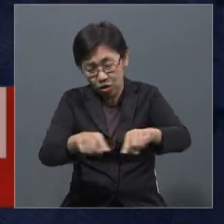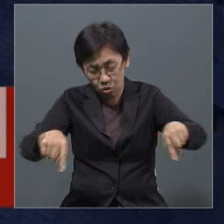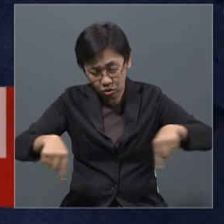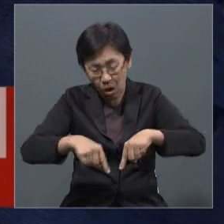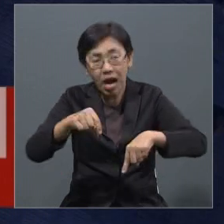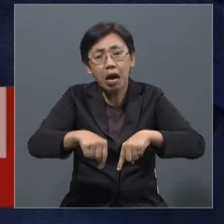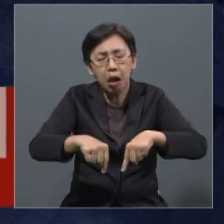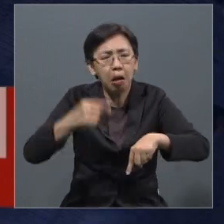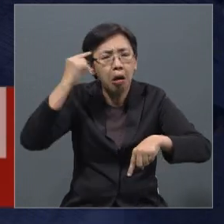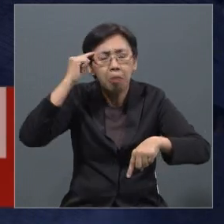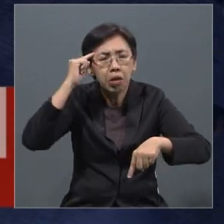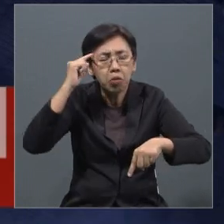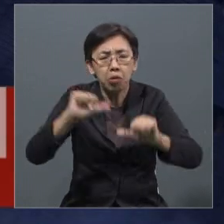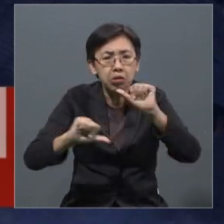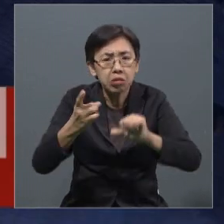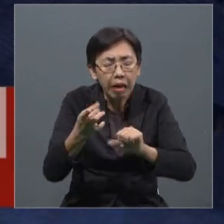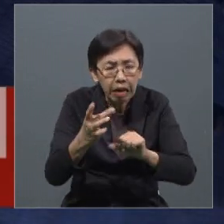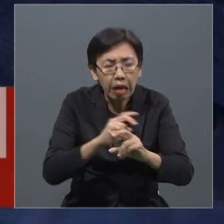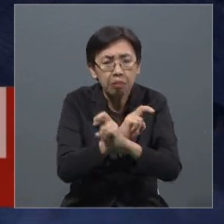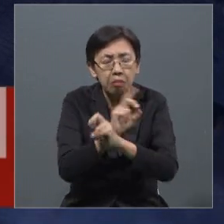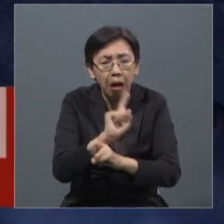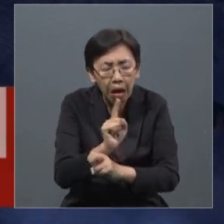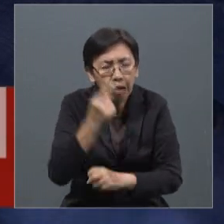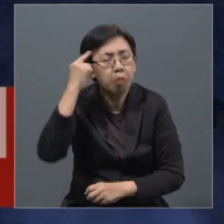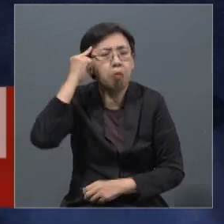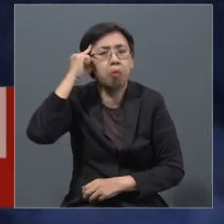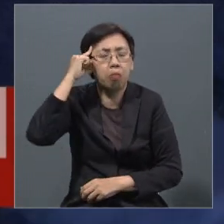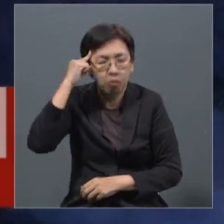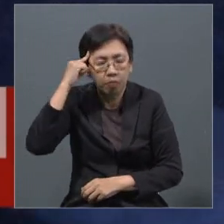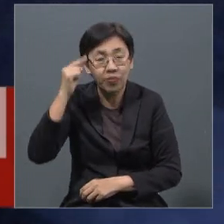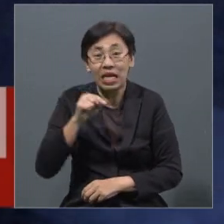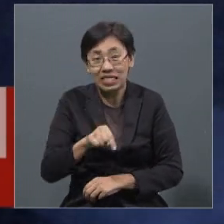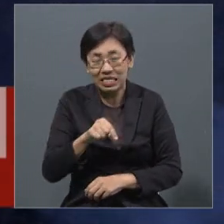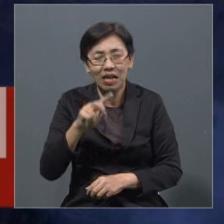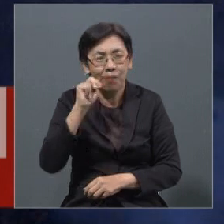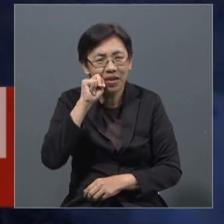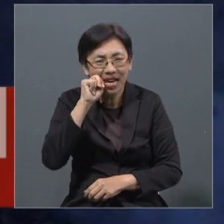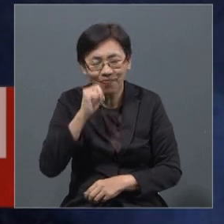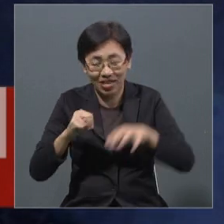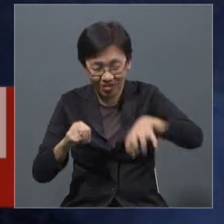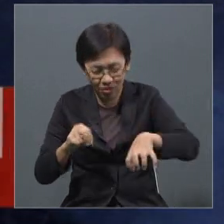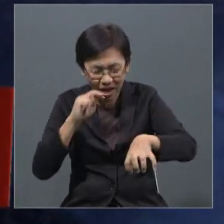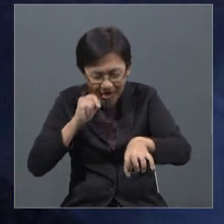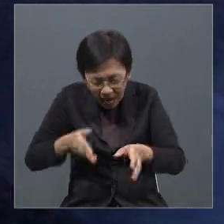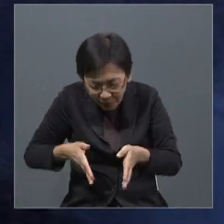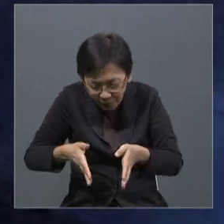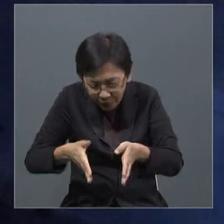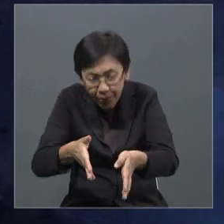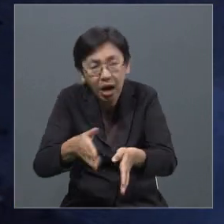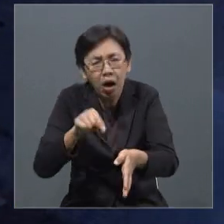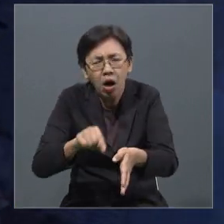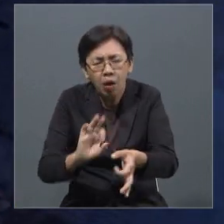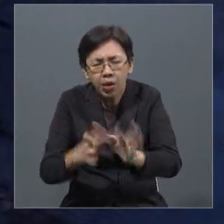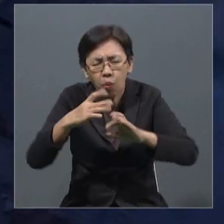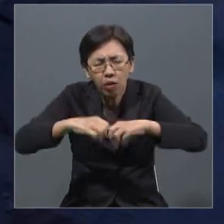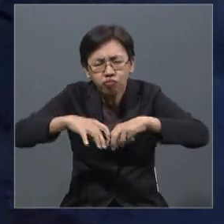เนี้ยเราไม่รู้ครับว่ามันมีสารอะไรบ้างที่ทับถมกันอยู่โดยเฉพาะมันมีร่องน้ำข้ามกำแพงโกดังมีกลุ่มควันออกมาจำนวน